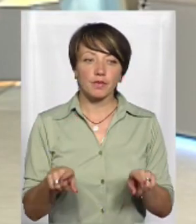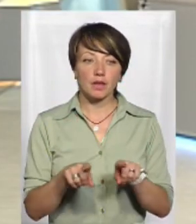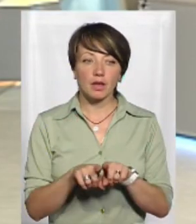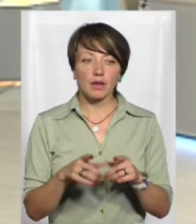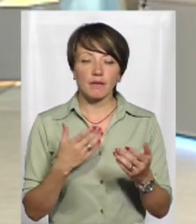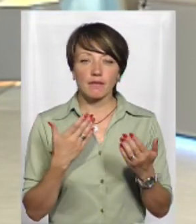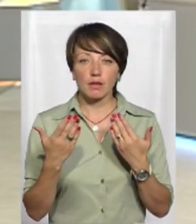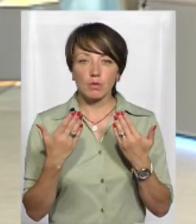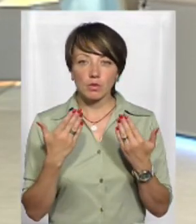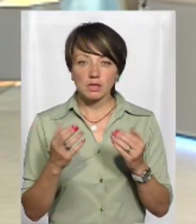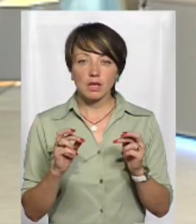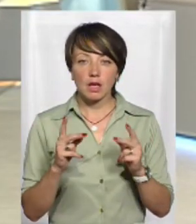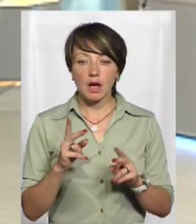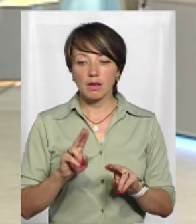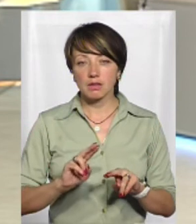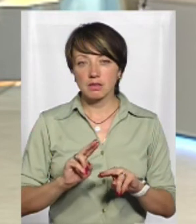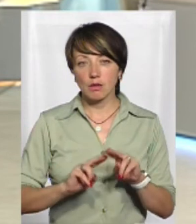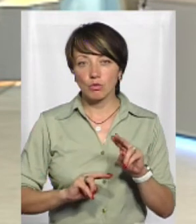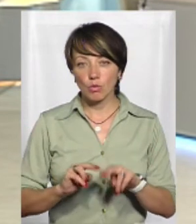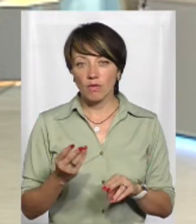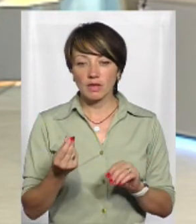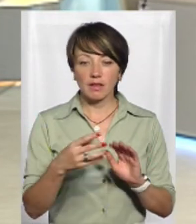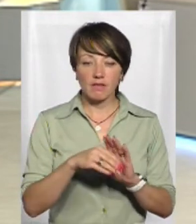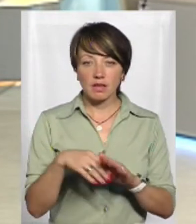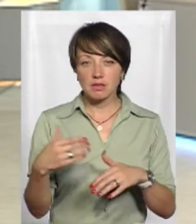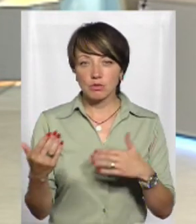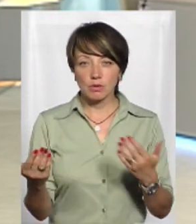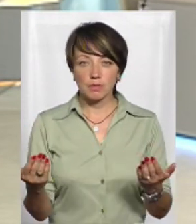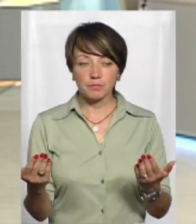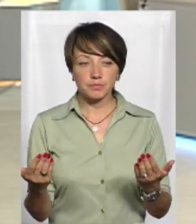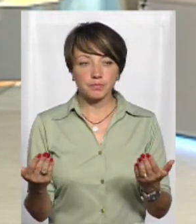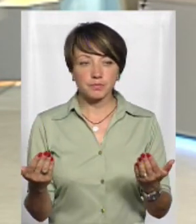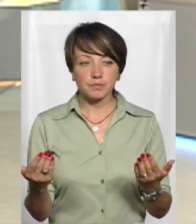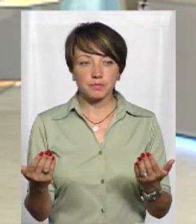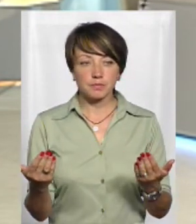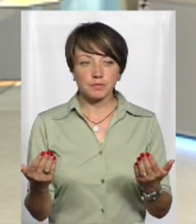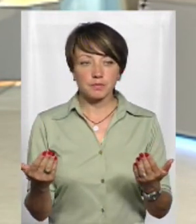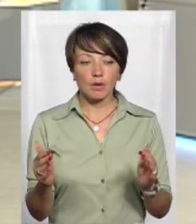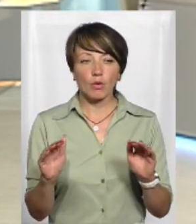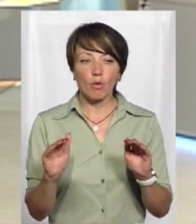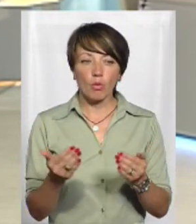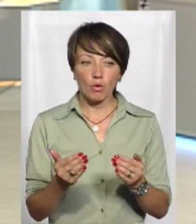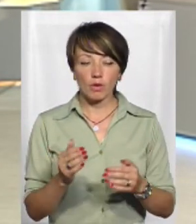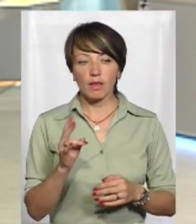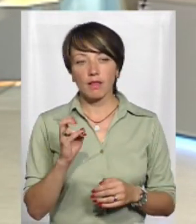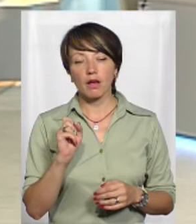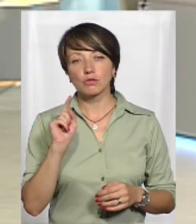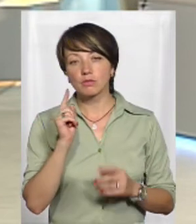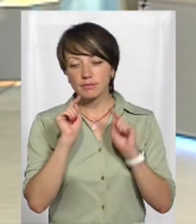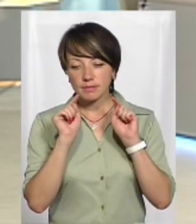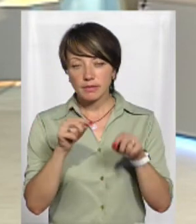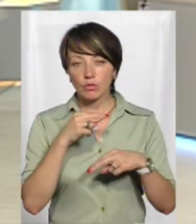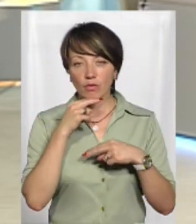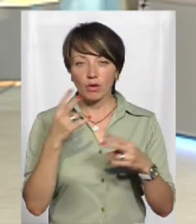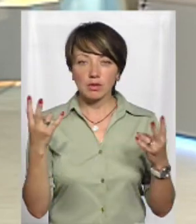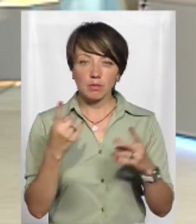таких відносинах, як забудовник і інвестор чи пайовик. От коротко, на що перш за все